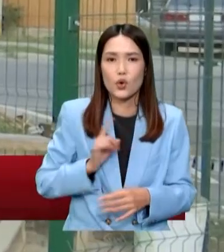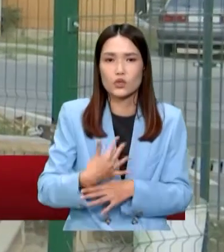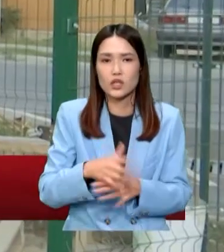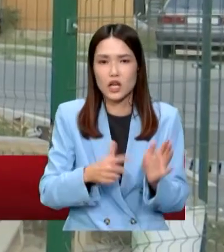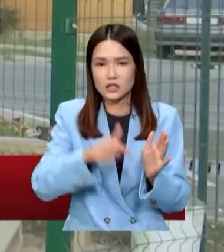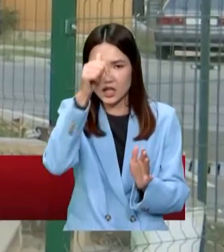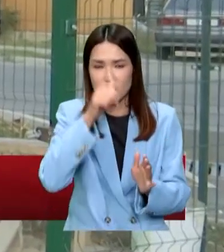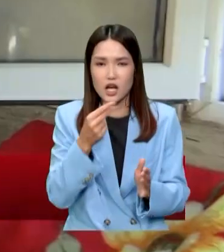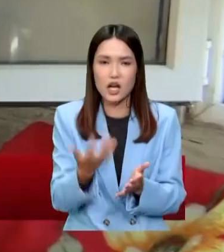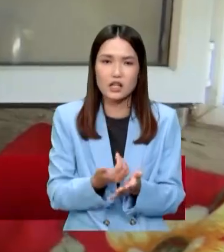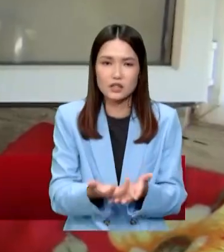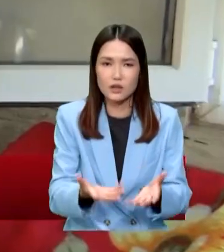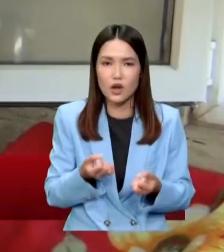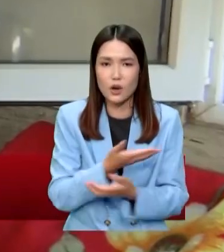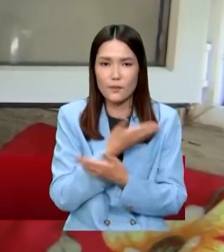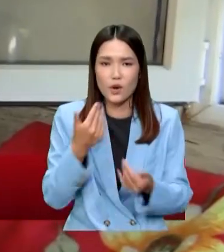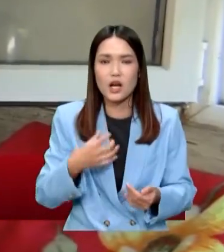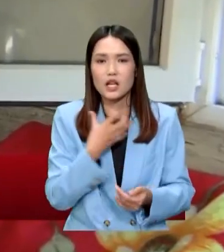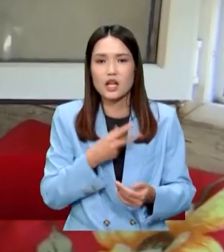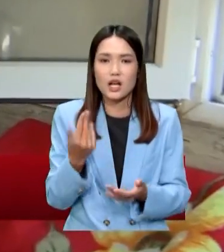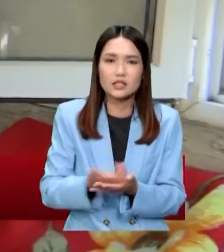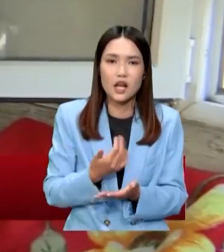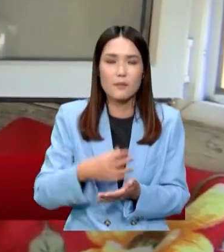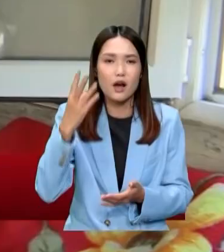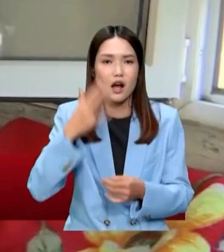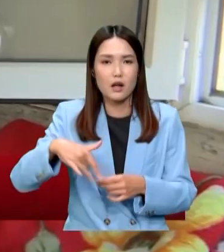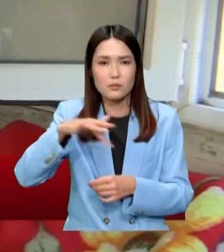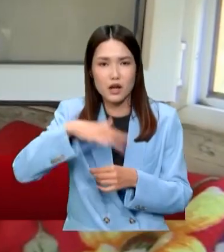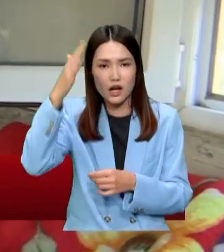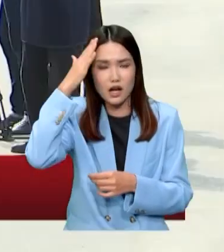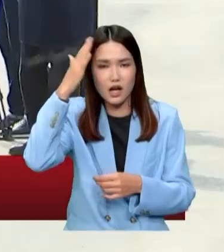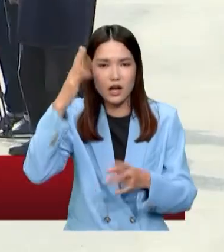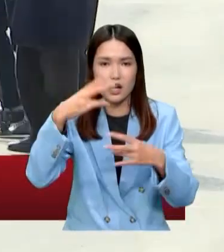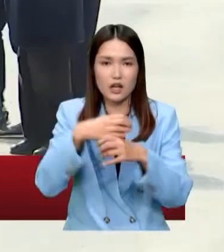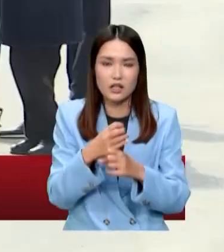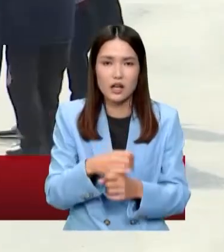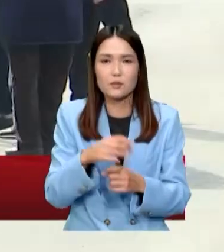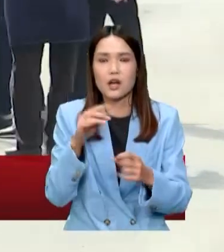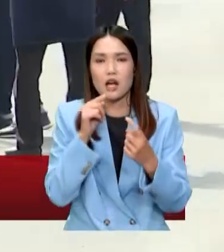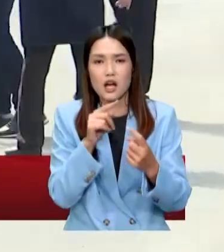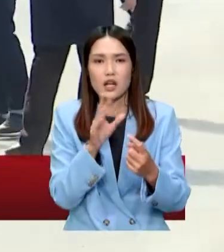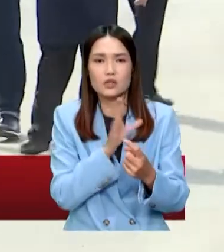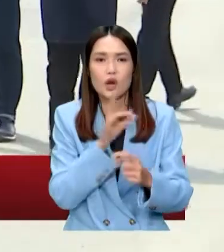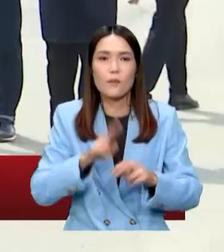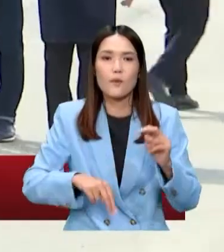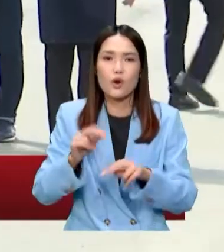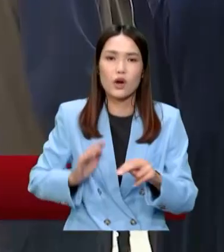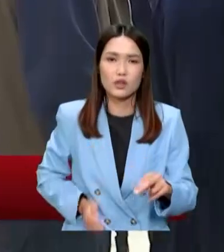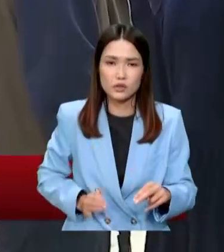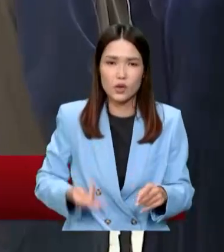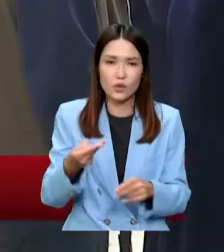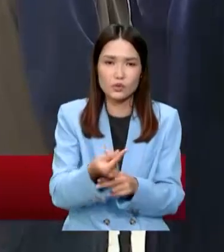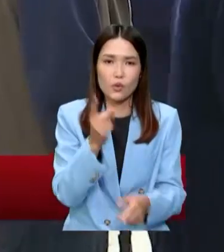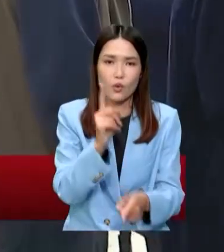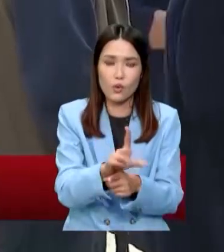айдан бері айлық алмаған. Негізі жалақыны Алматы қаласының әкімдігінен амбулаторияны салуға тапсырыс алған құрылыс компаниясы төлеуі тиіс